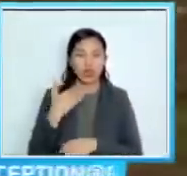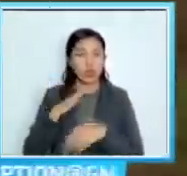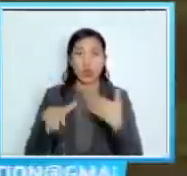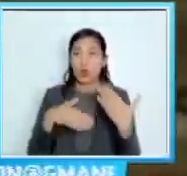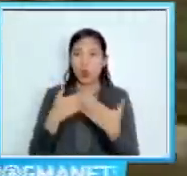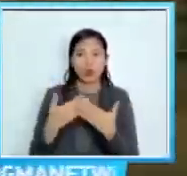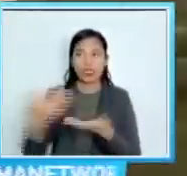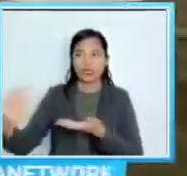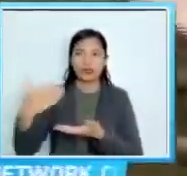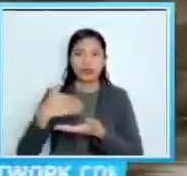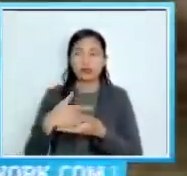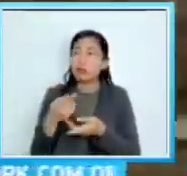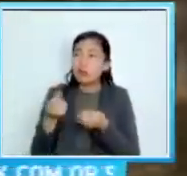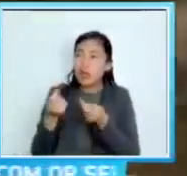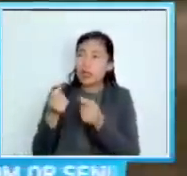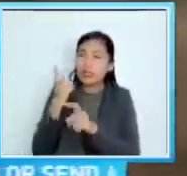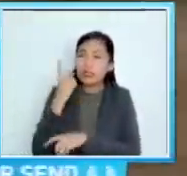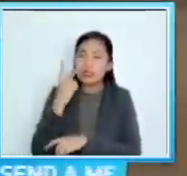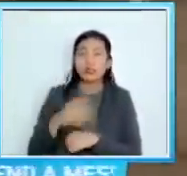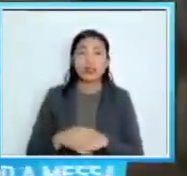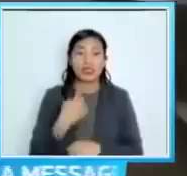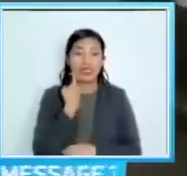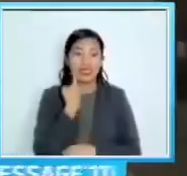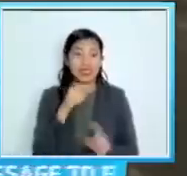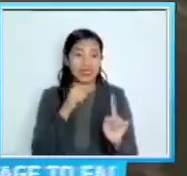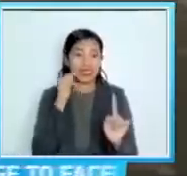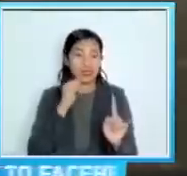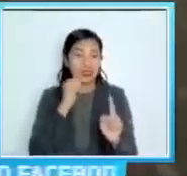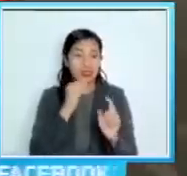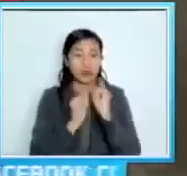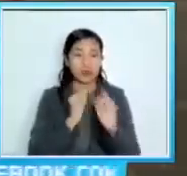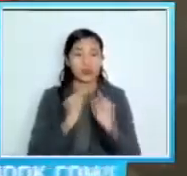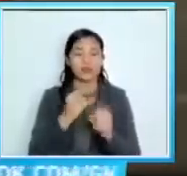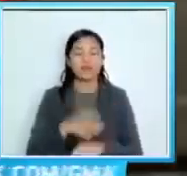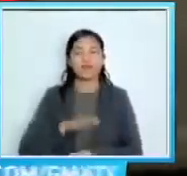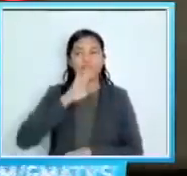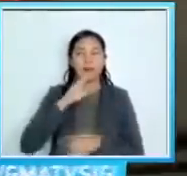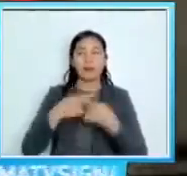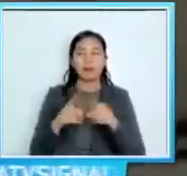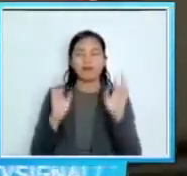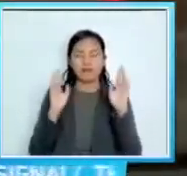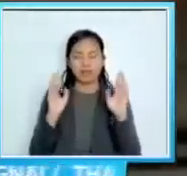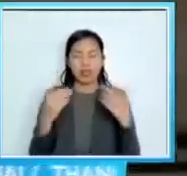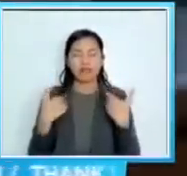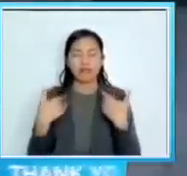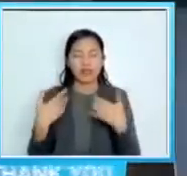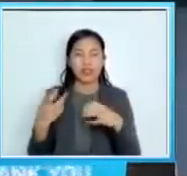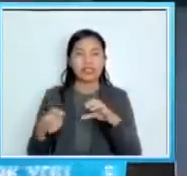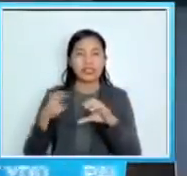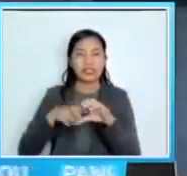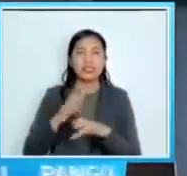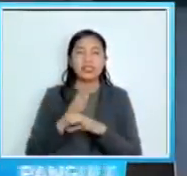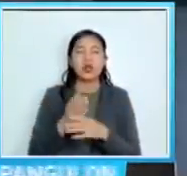at kagaya nga ng na-interview natin, nabigo siya. Pero umaasa pa rin siya nga may masakyang mga bangka